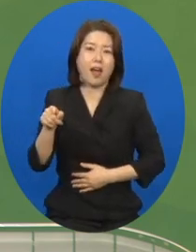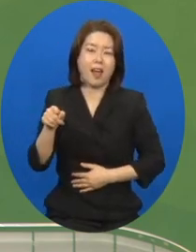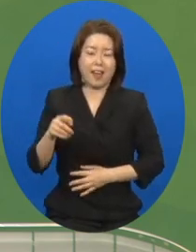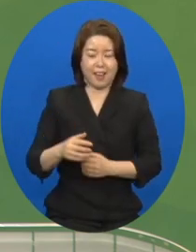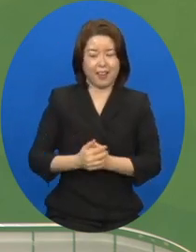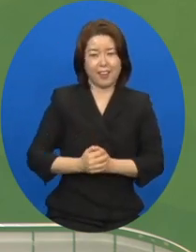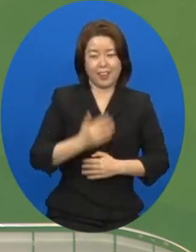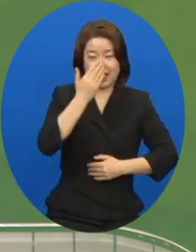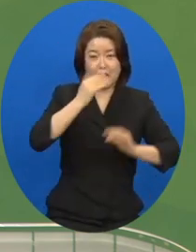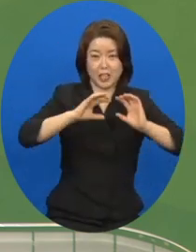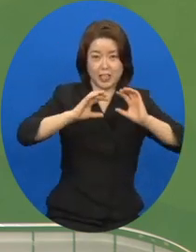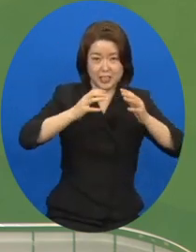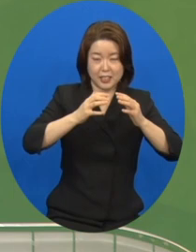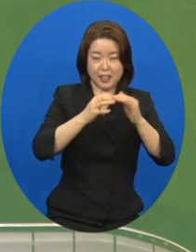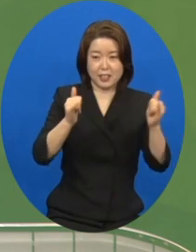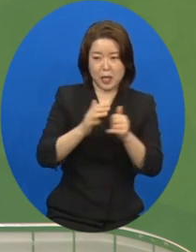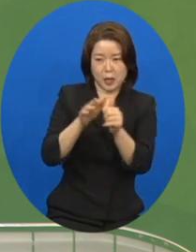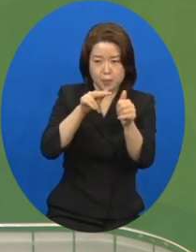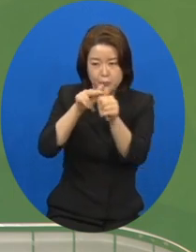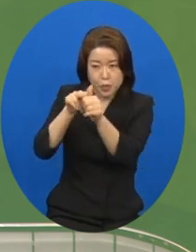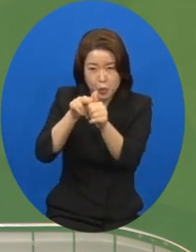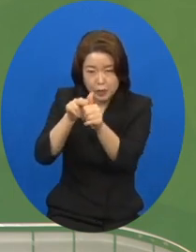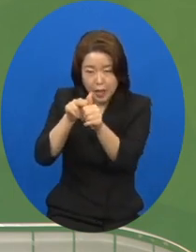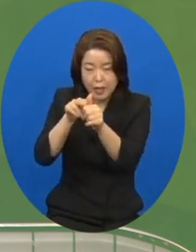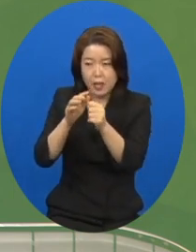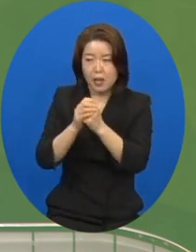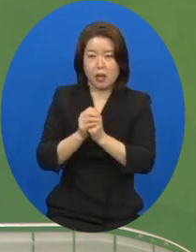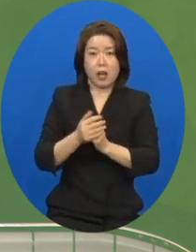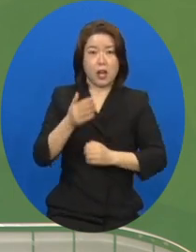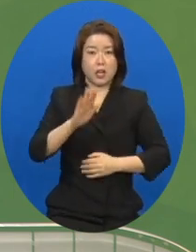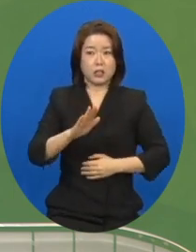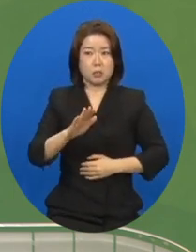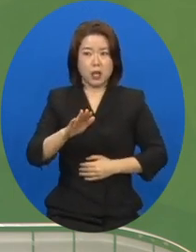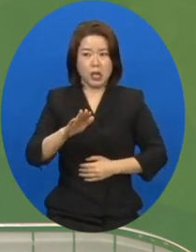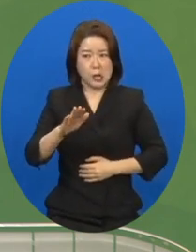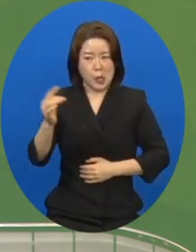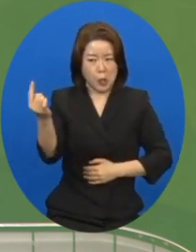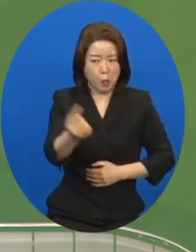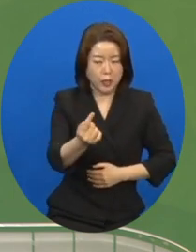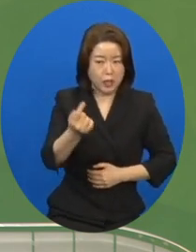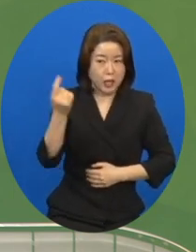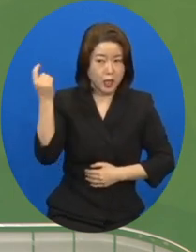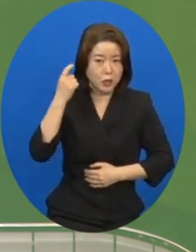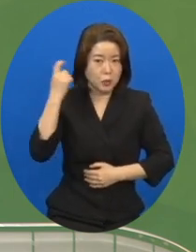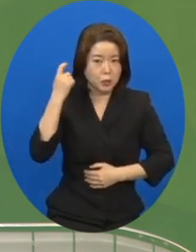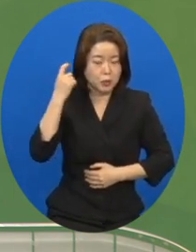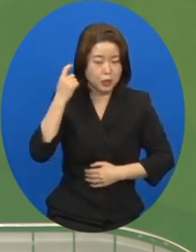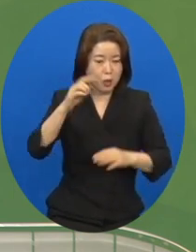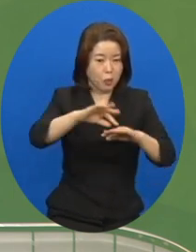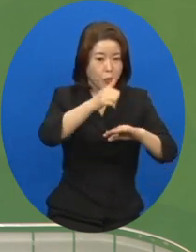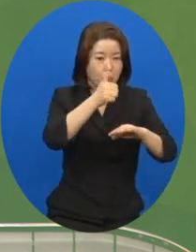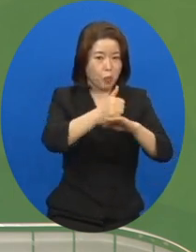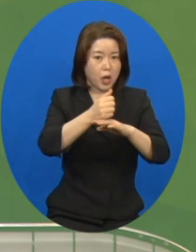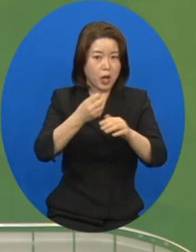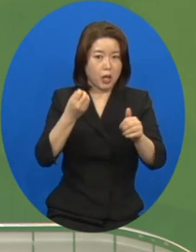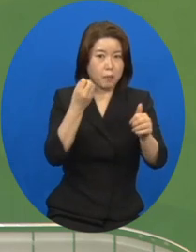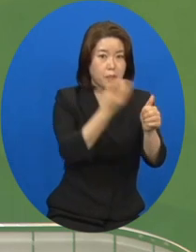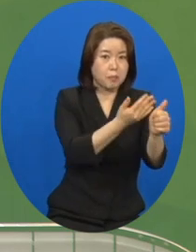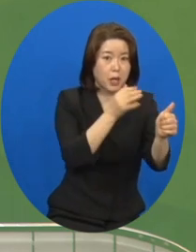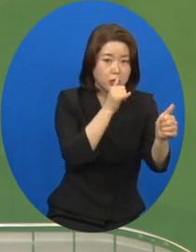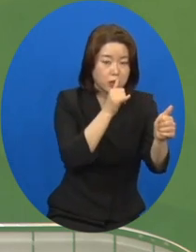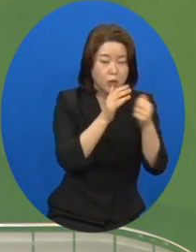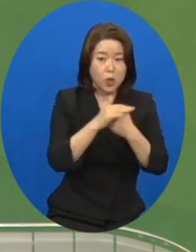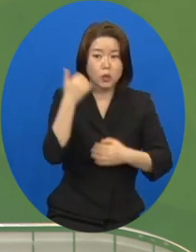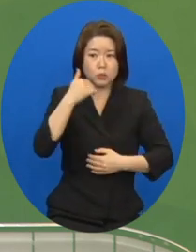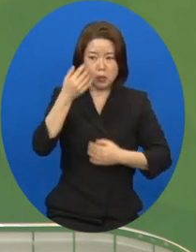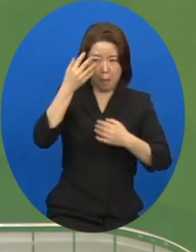이스라엘의 정탐꾼이 여리고에 들어왔다는 소식이 여리고 왕에게 알려집니다.